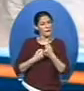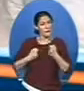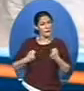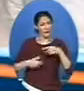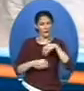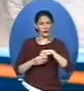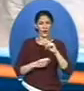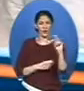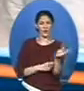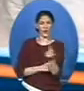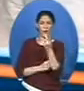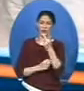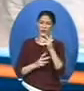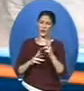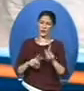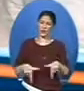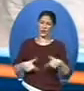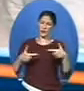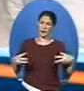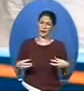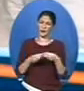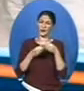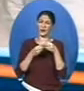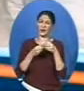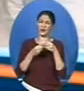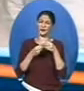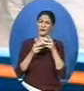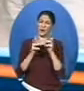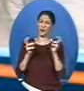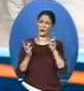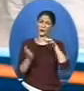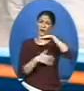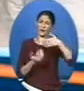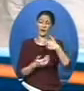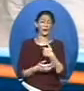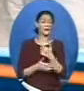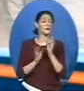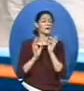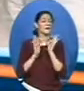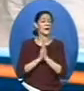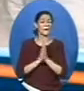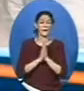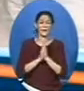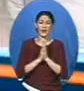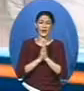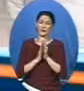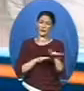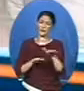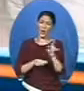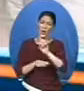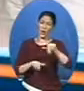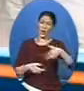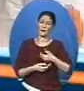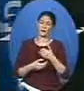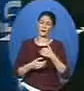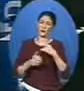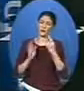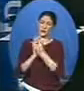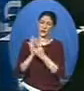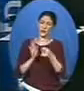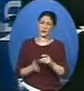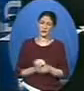שחיות ביחד בערים המעורבות. בואו נשים את החוק הצידה, אני ממש קורא לממשלה לא לאמץ חוק כזה. אז מה, החוק הזה עירוני, תקנה,